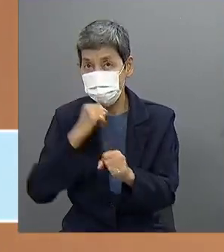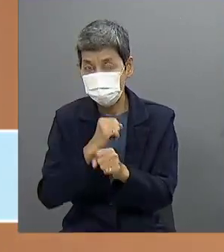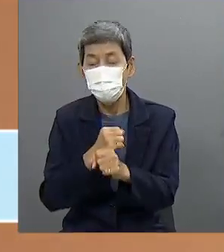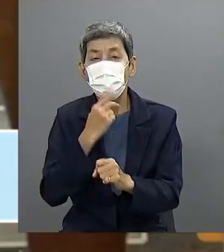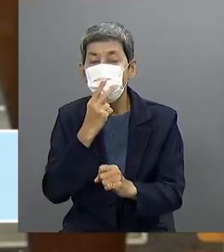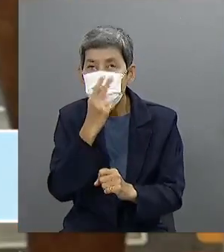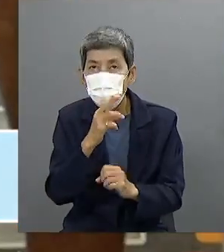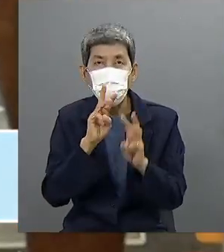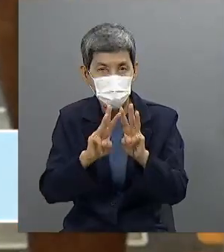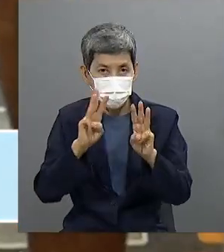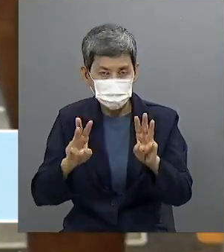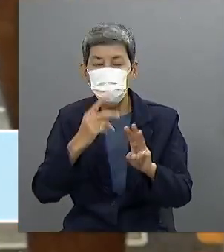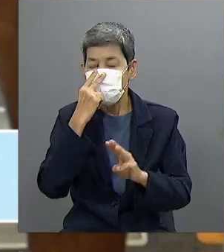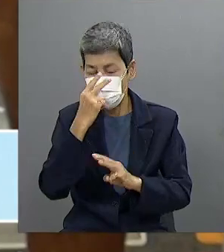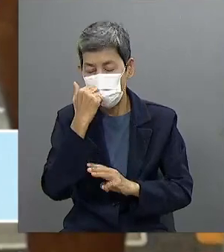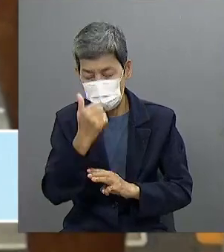ไซต์